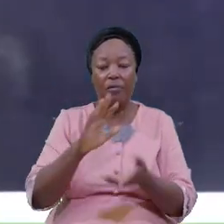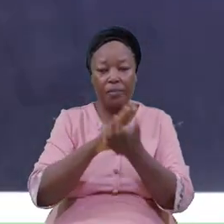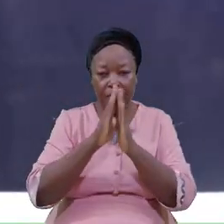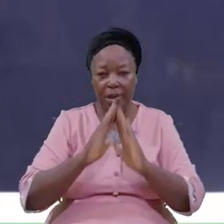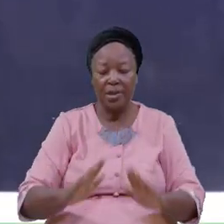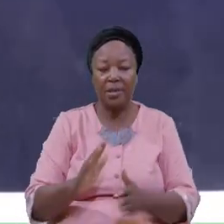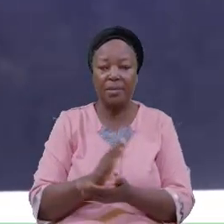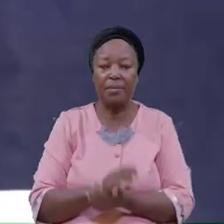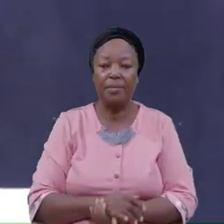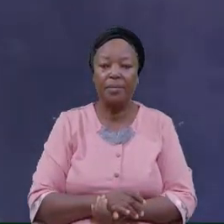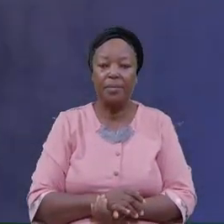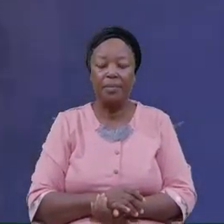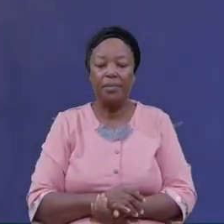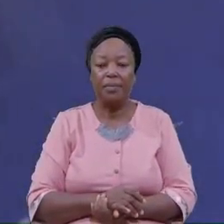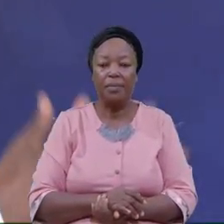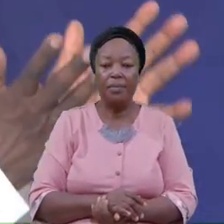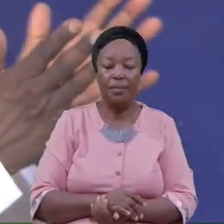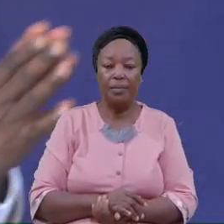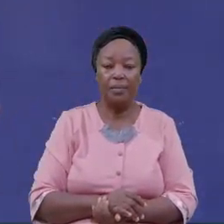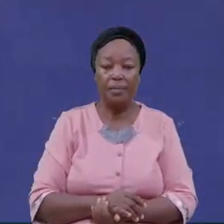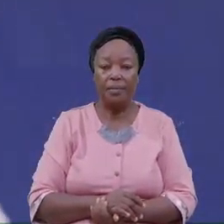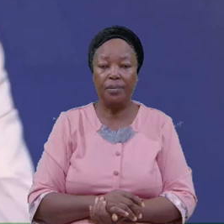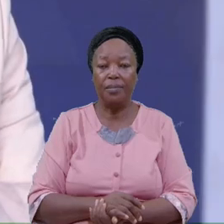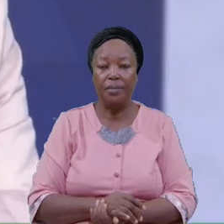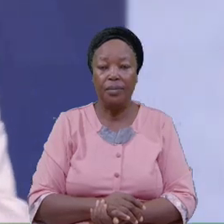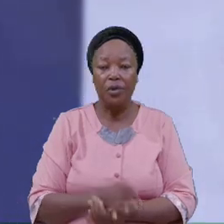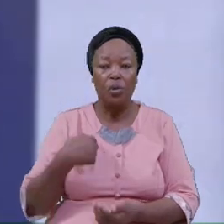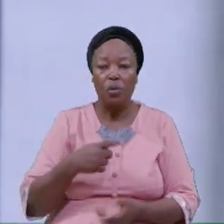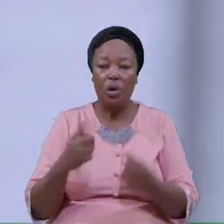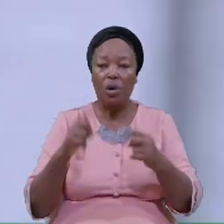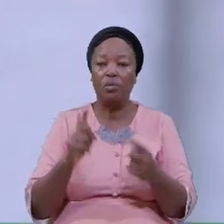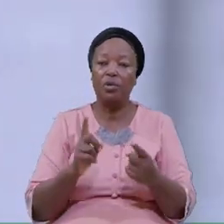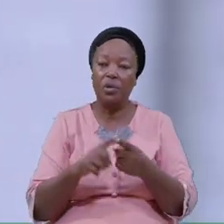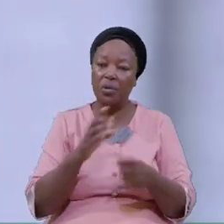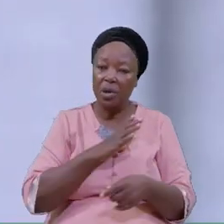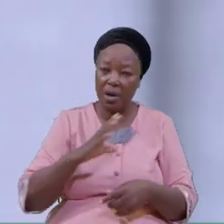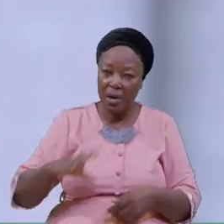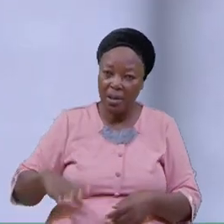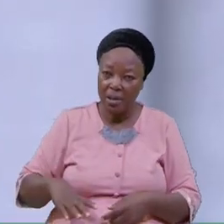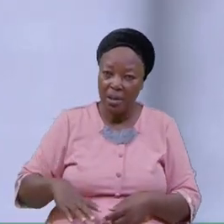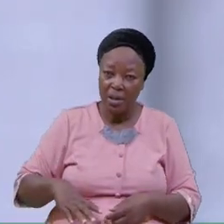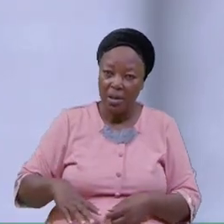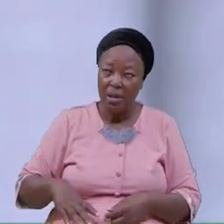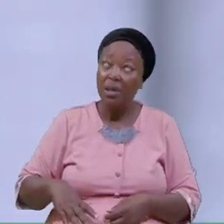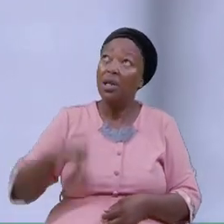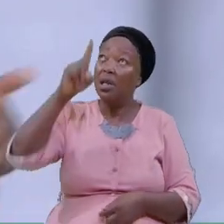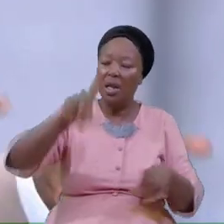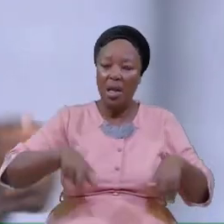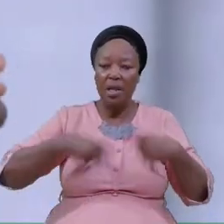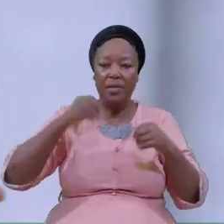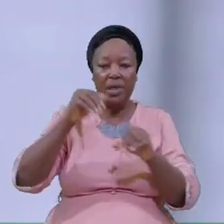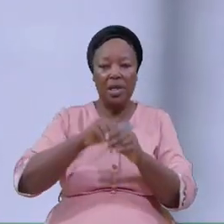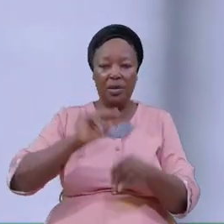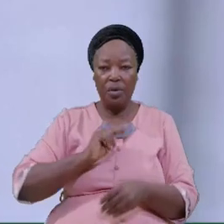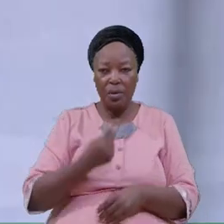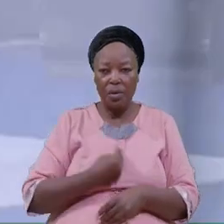aux artisans de paix dans l'alliance de paix. Welcome to Christ. Nous venons à Christ. He lives in us. Il vit au-dedans de nous. We